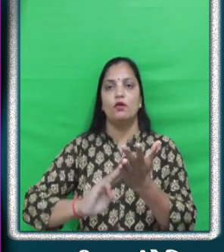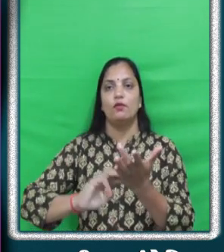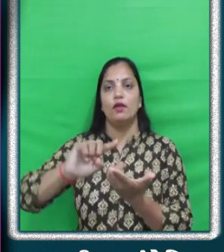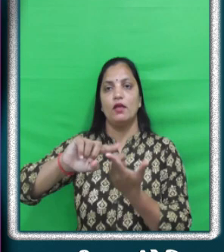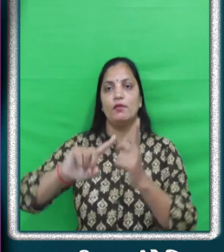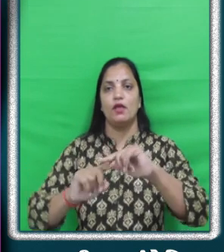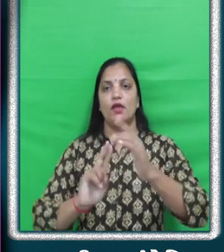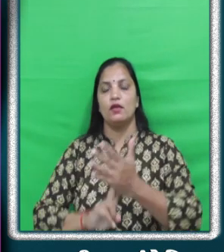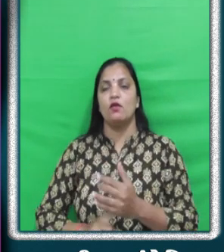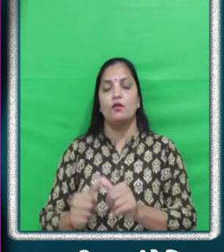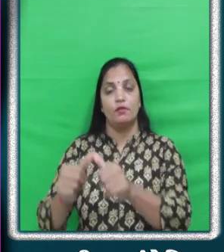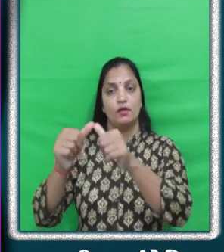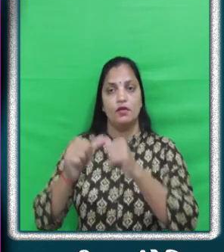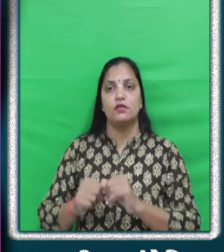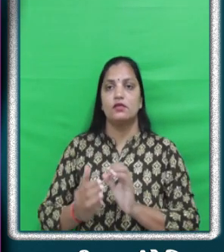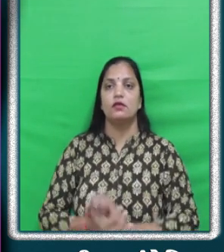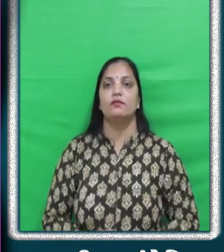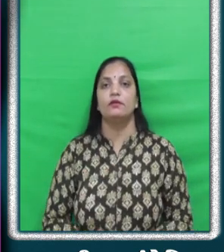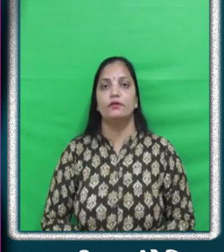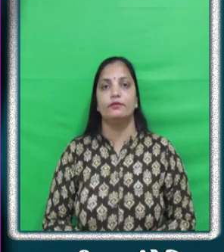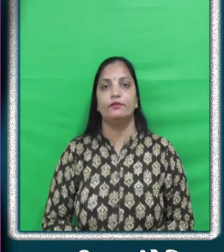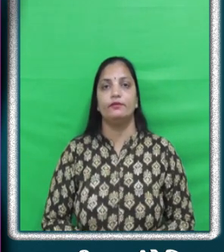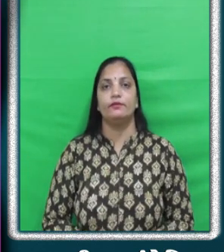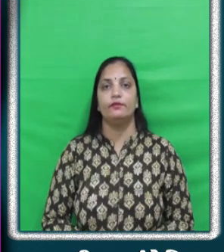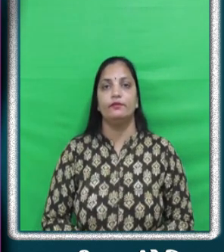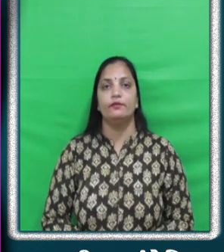કમેન્ટમાં જણાવવાનું છે ફટાફટ વિદ્યાર્થી મિત્રો કે